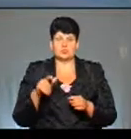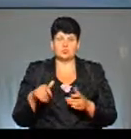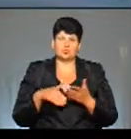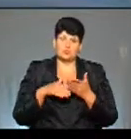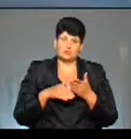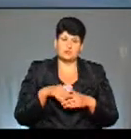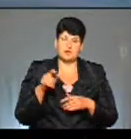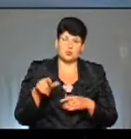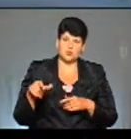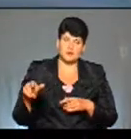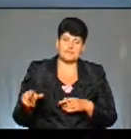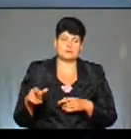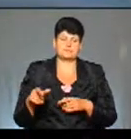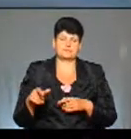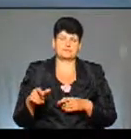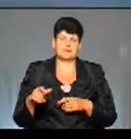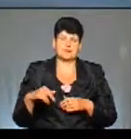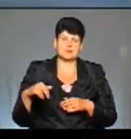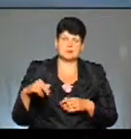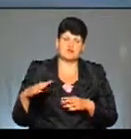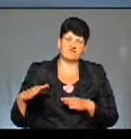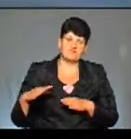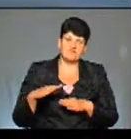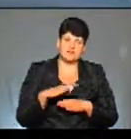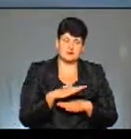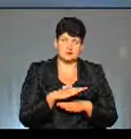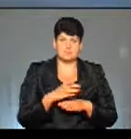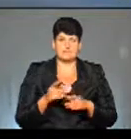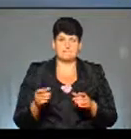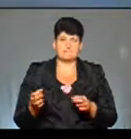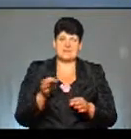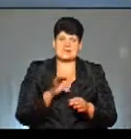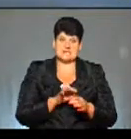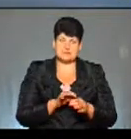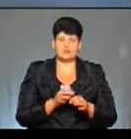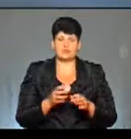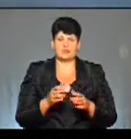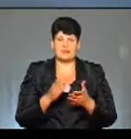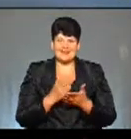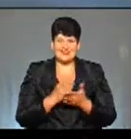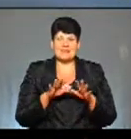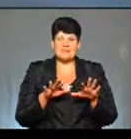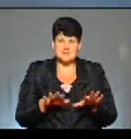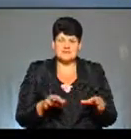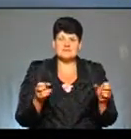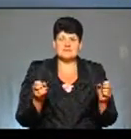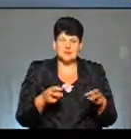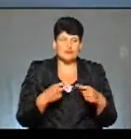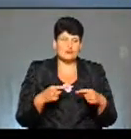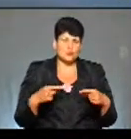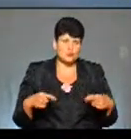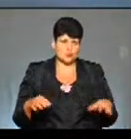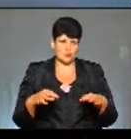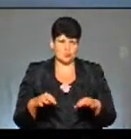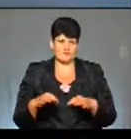людині війти в той транспорт, в'їхати в той транспорт, пристібнув, причепив, є місце відведене в будь-якому транспорті. Тобто